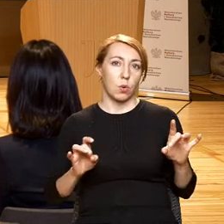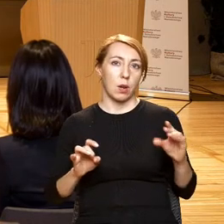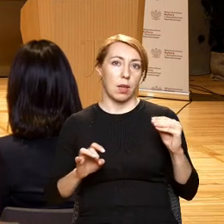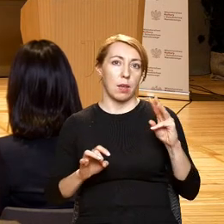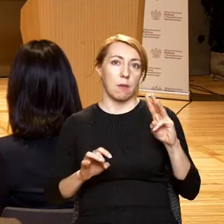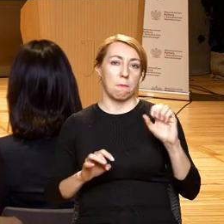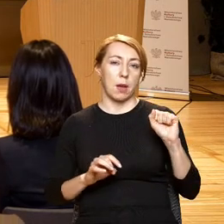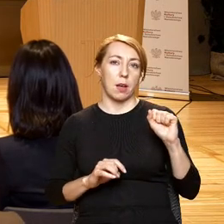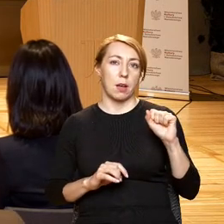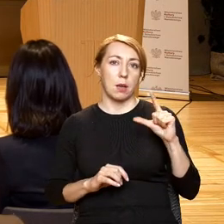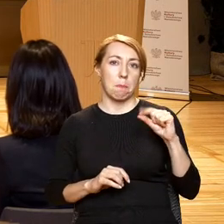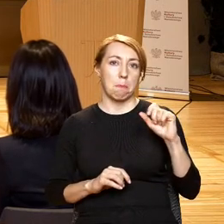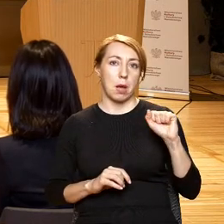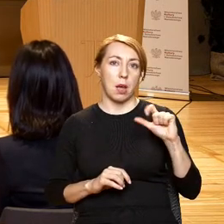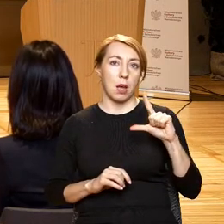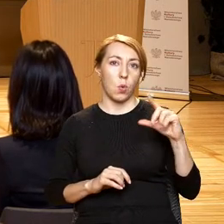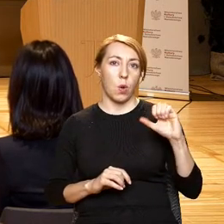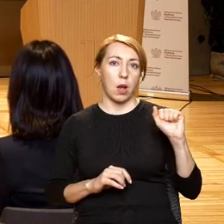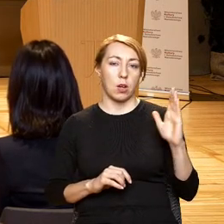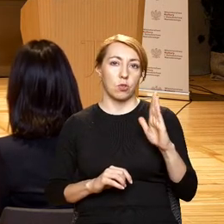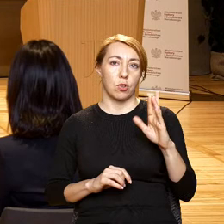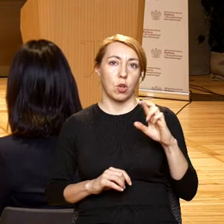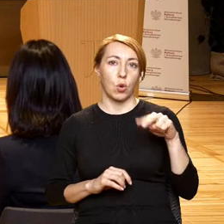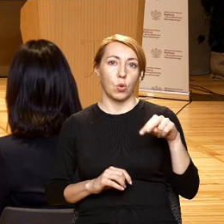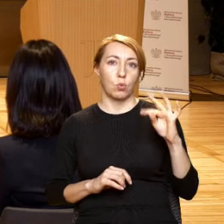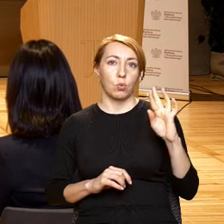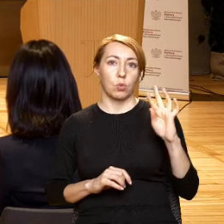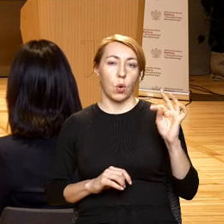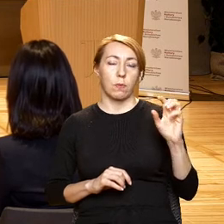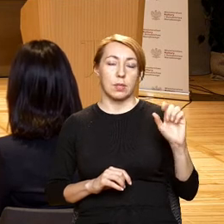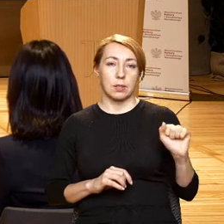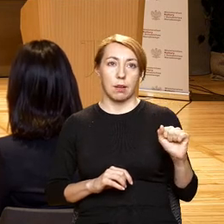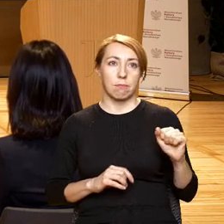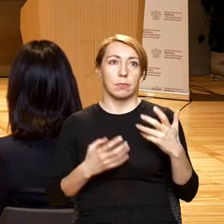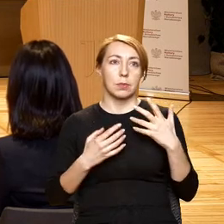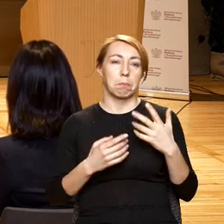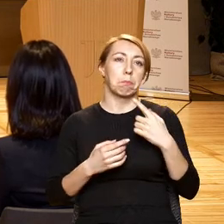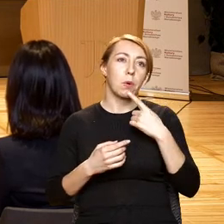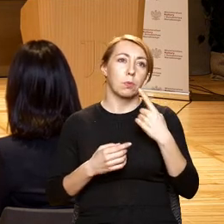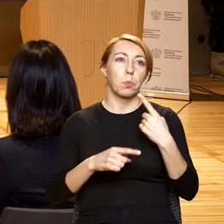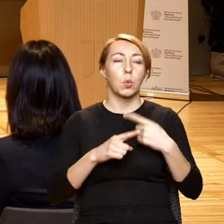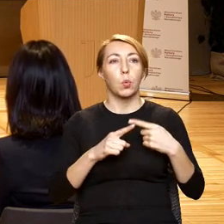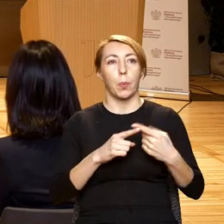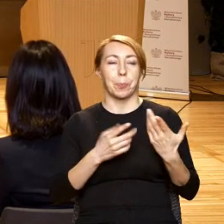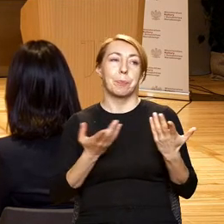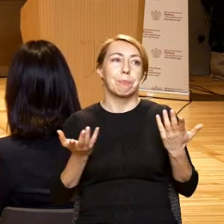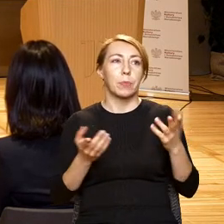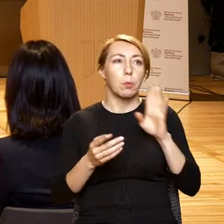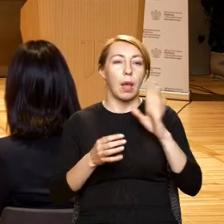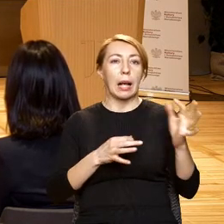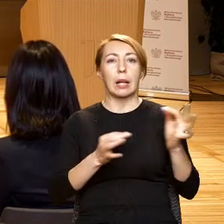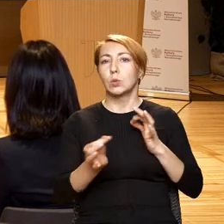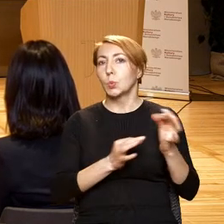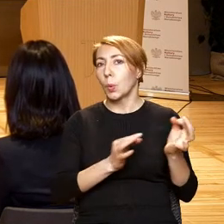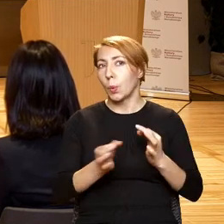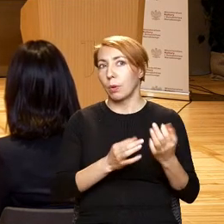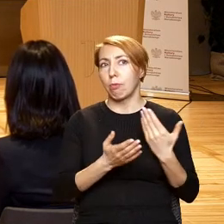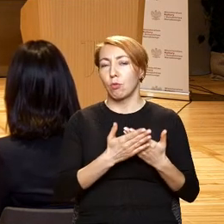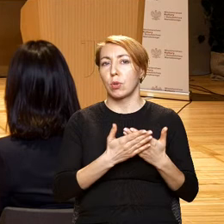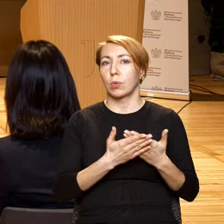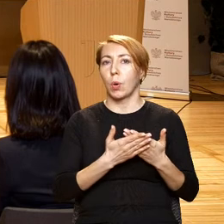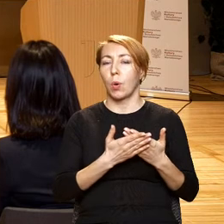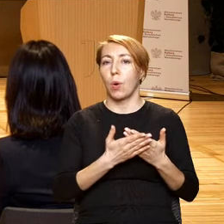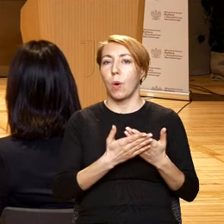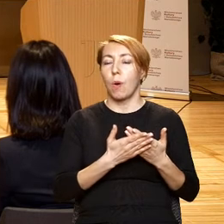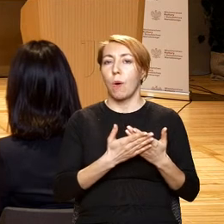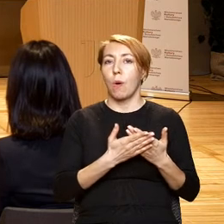Ewie Pałasz-Rutkowskiej, chciałbym, żebyśmy może zaczęli od jakiegoś tła historycznego. Dlaczego ta postać Bronisława jest bardziej znana